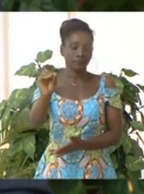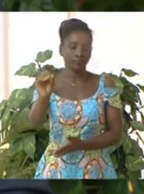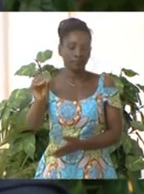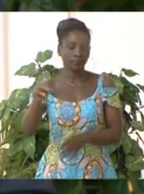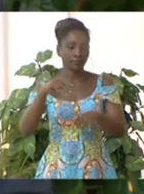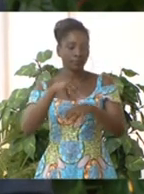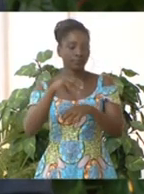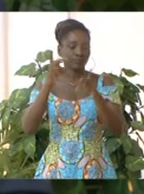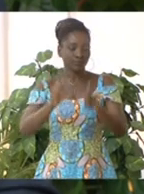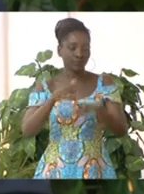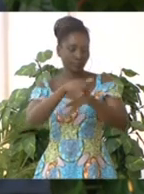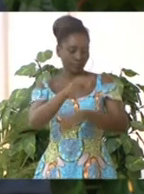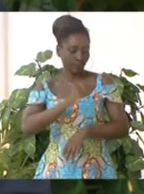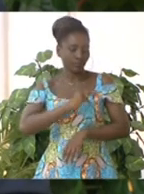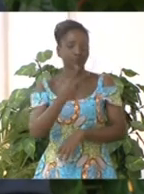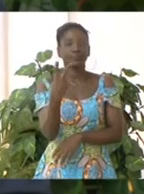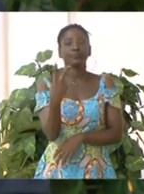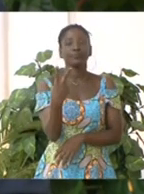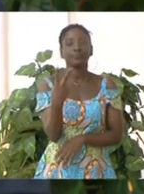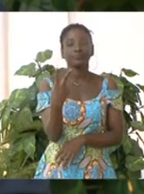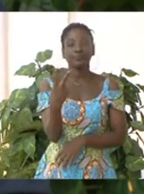Personnel d'astreinte, 2.